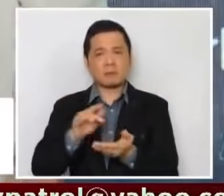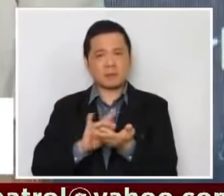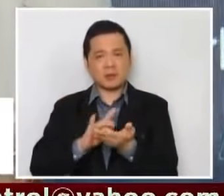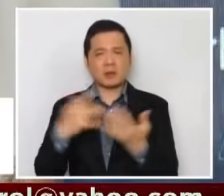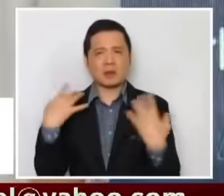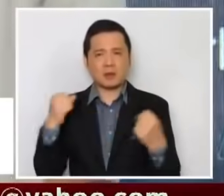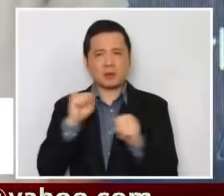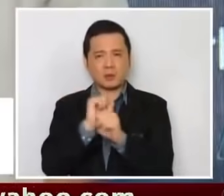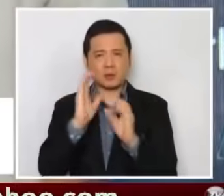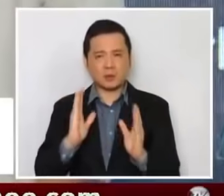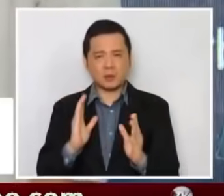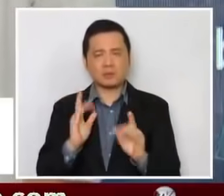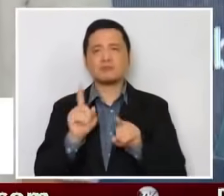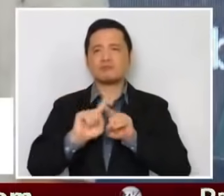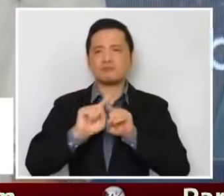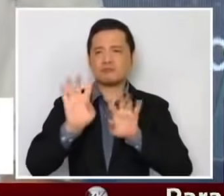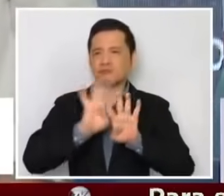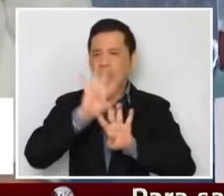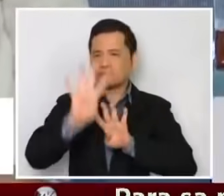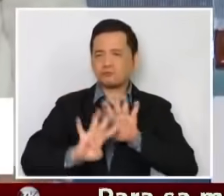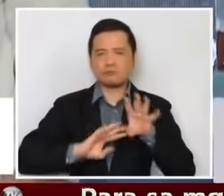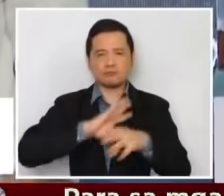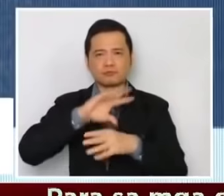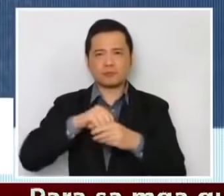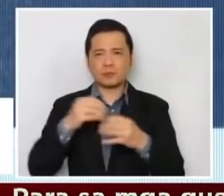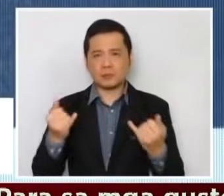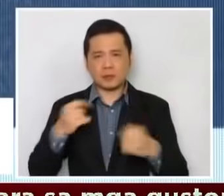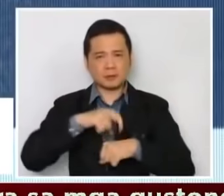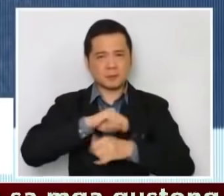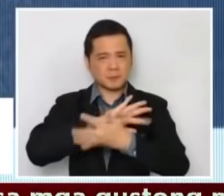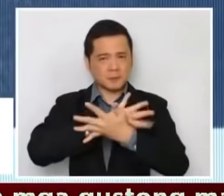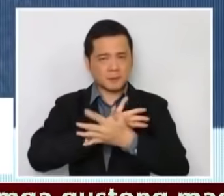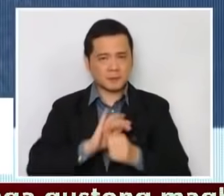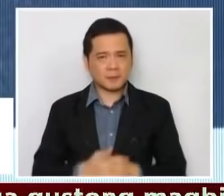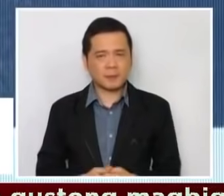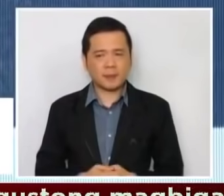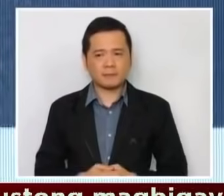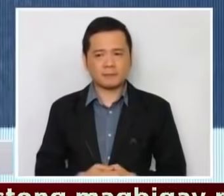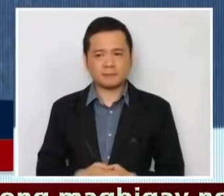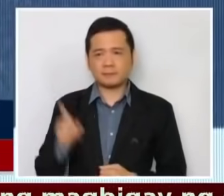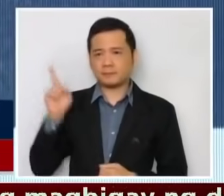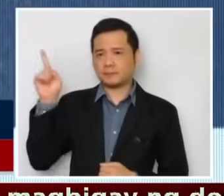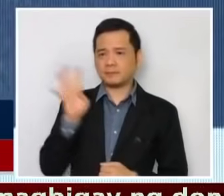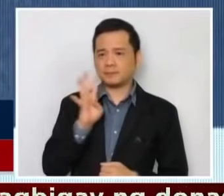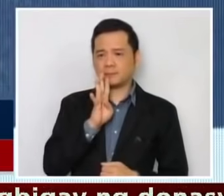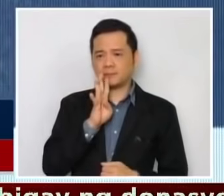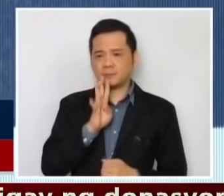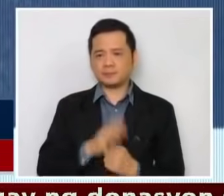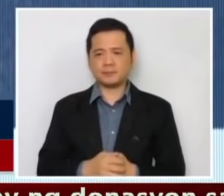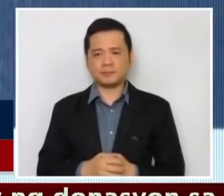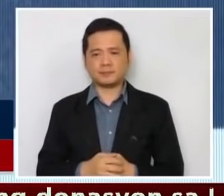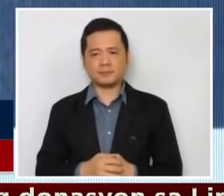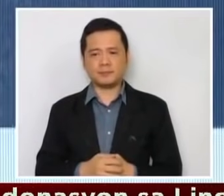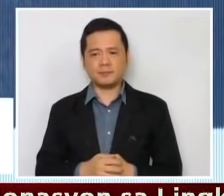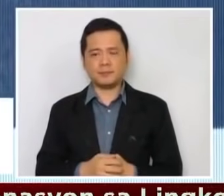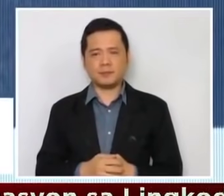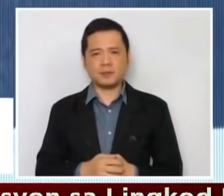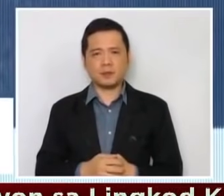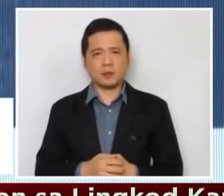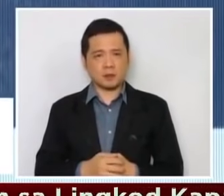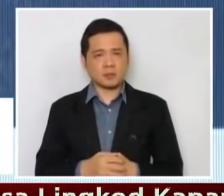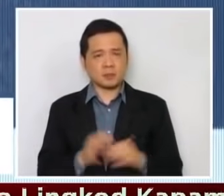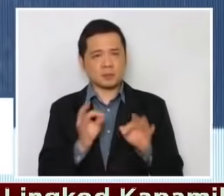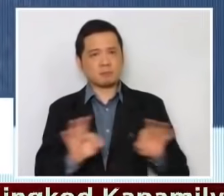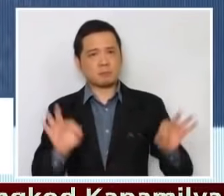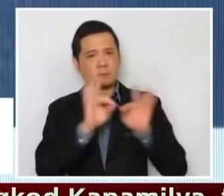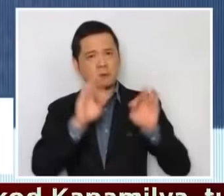pang frontliners sa gitna ng pandemya. Isusulong po natin talaga ang kanilang mga karapatan sa